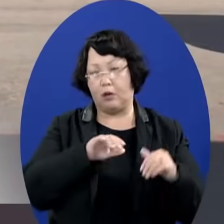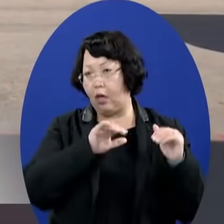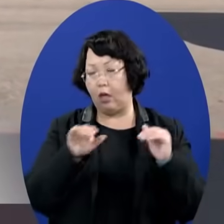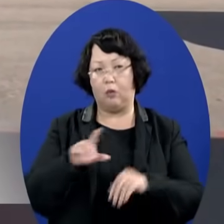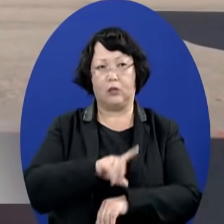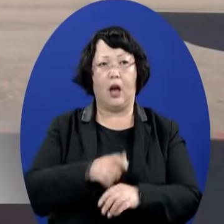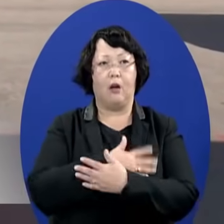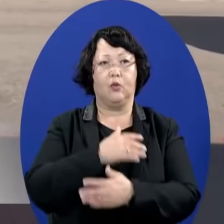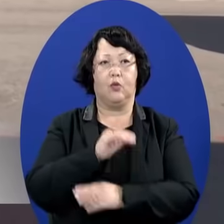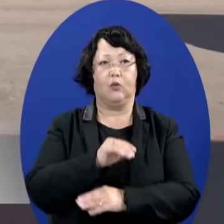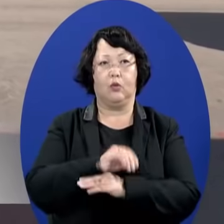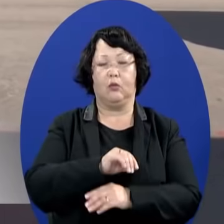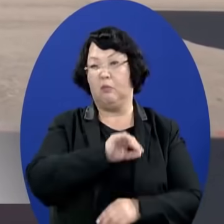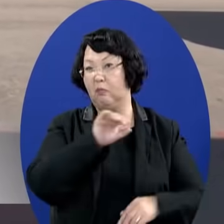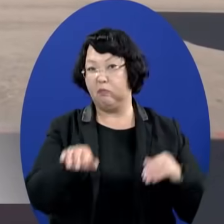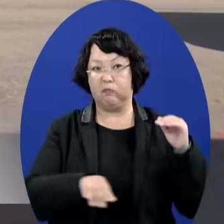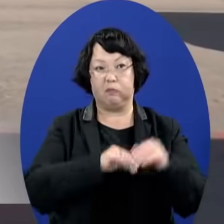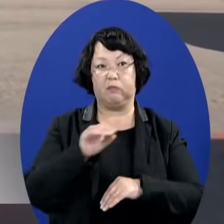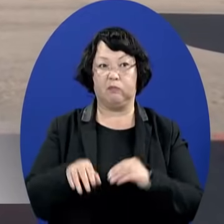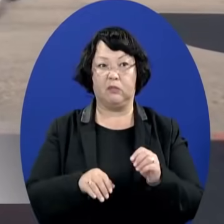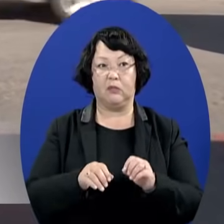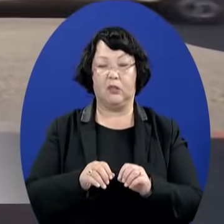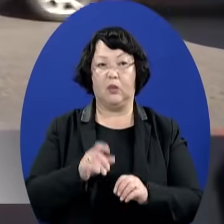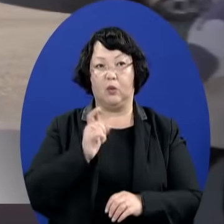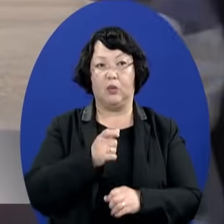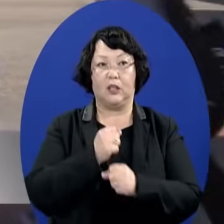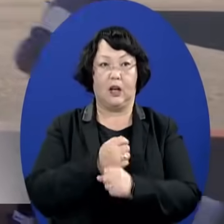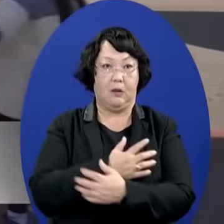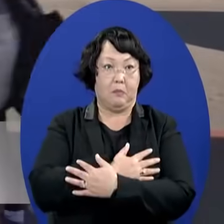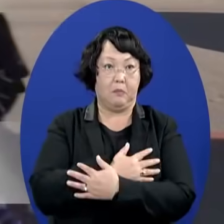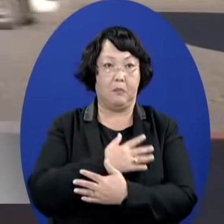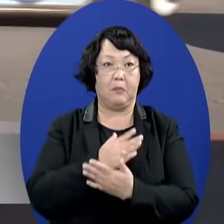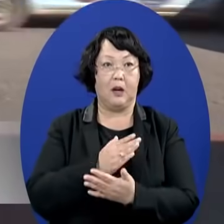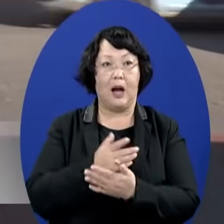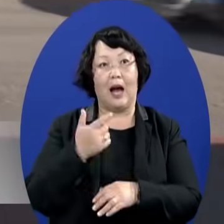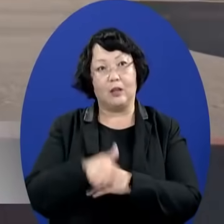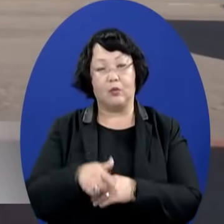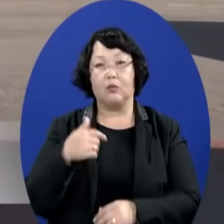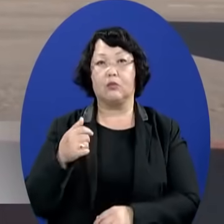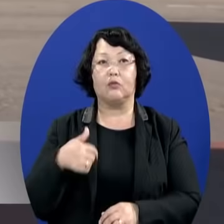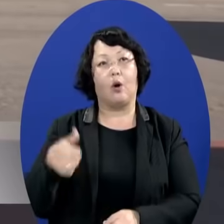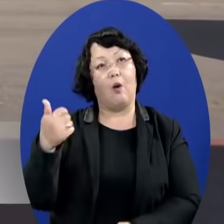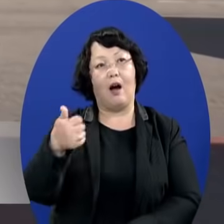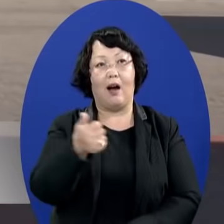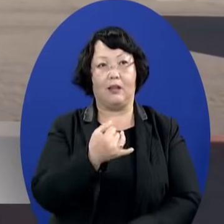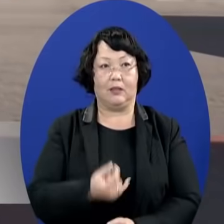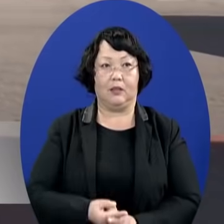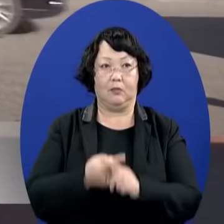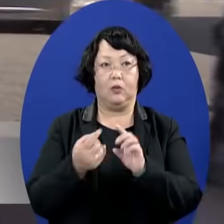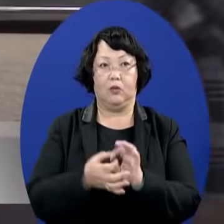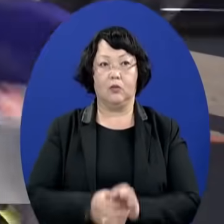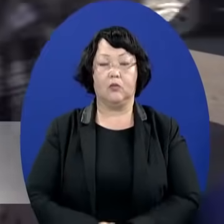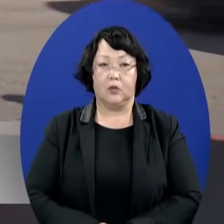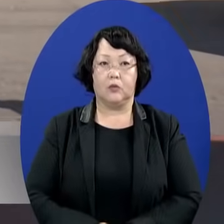Тэгээ амралтын өдрөр бүр их байдаг нөгөө нэг хүмүүс цаа ажилласаа амарцаа болох теэр улам гадуур гарах нь ихсдэг. Нэг